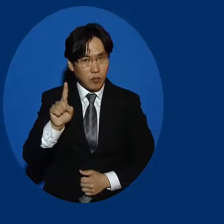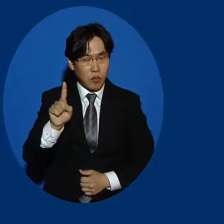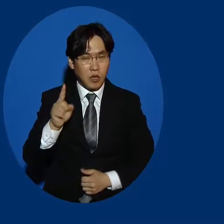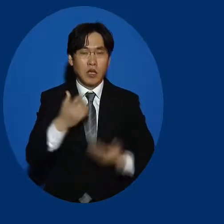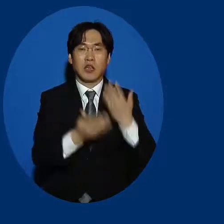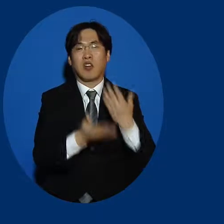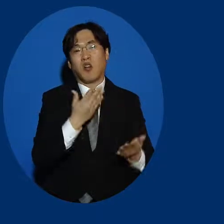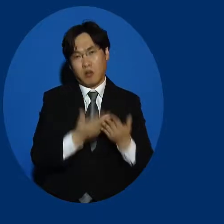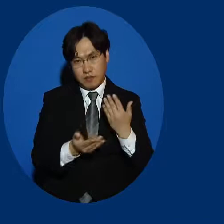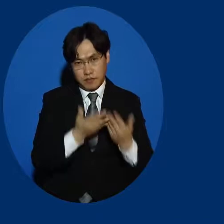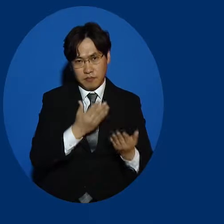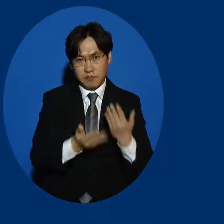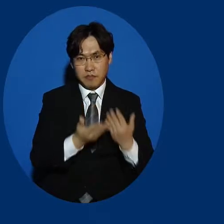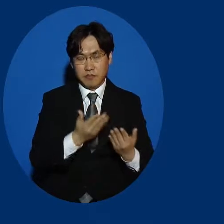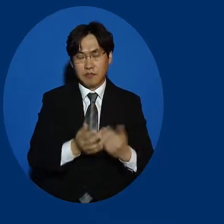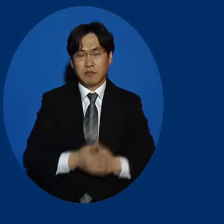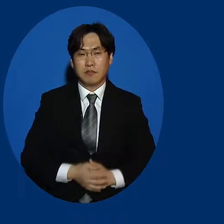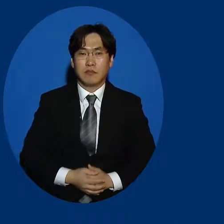경험이겠죠.